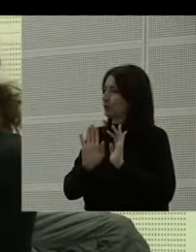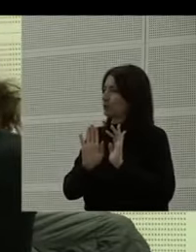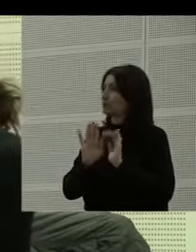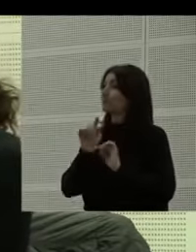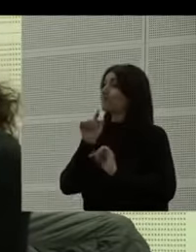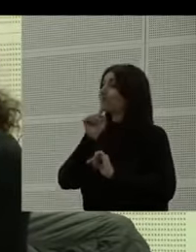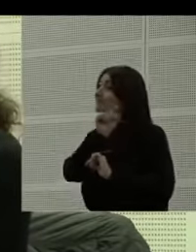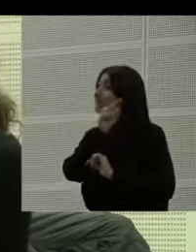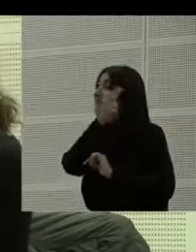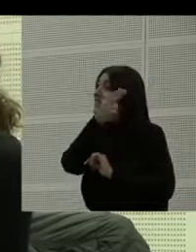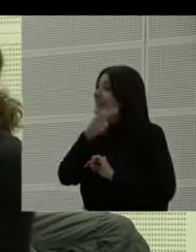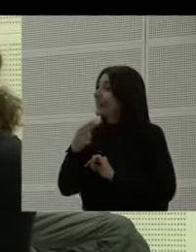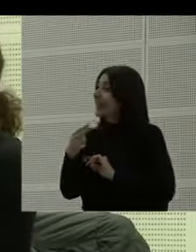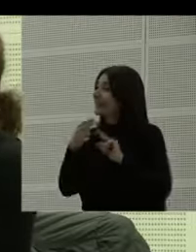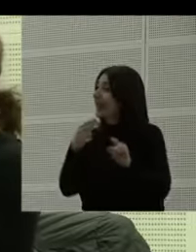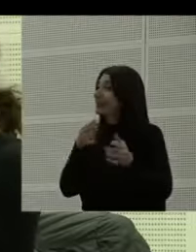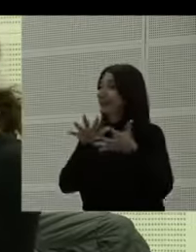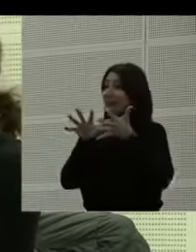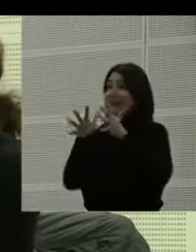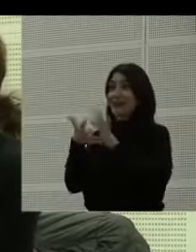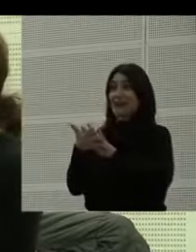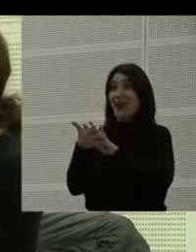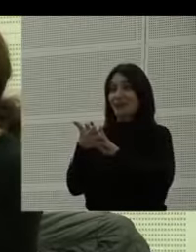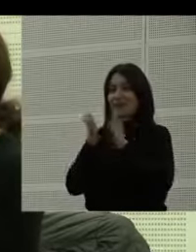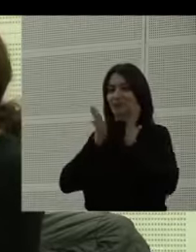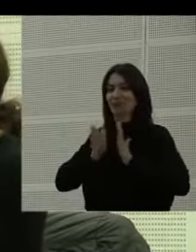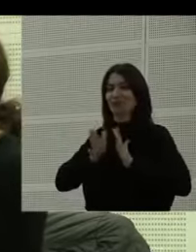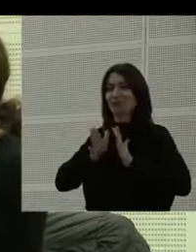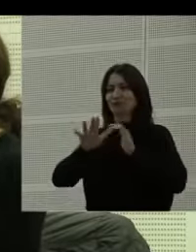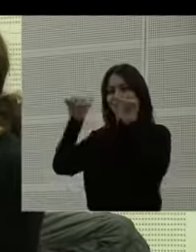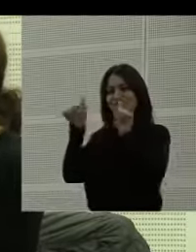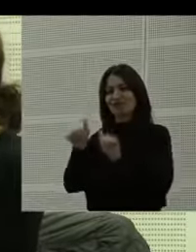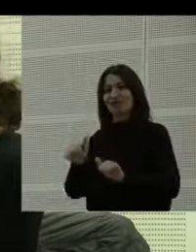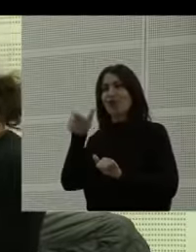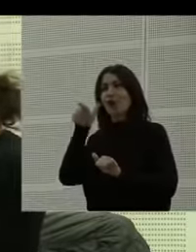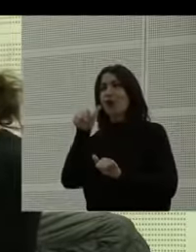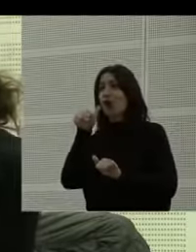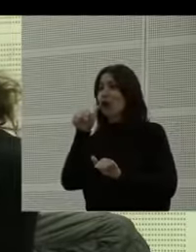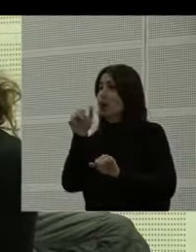Lei, una volta diventata donna, non potrà più raccontare